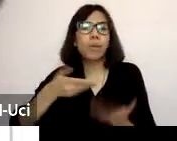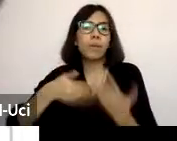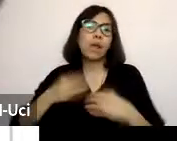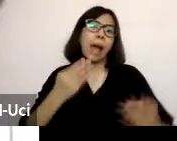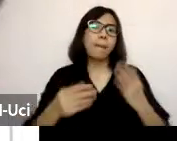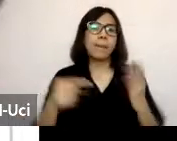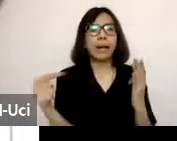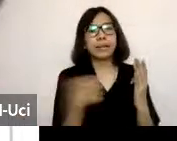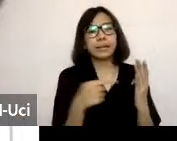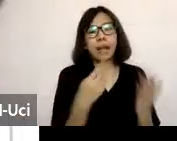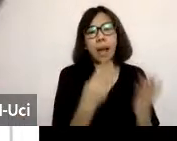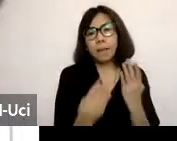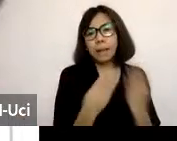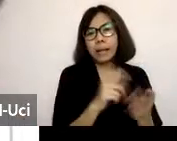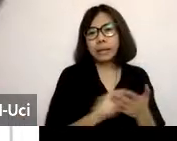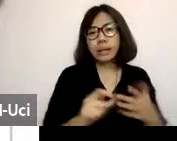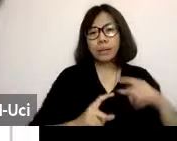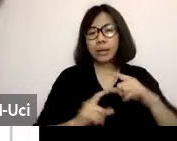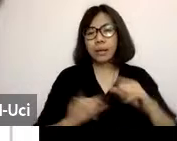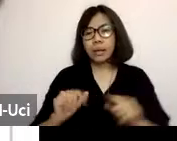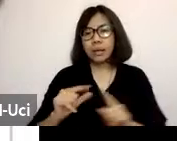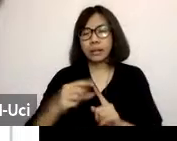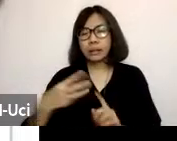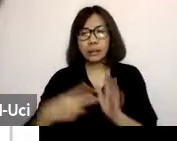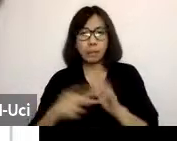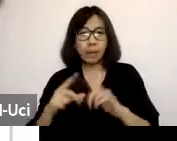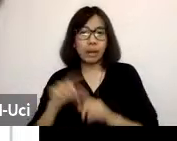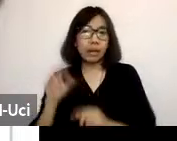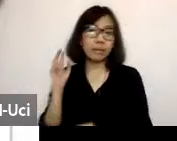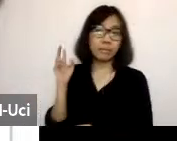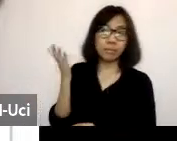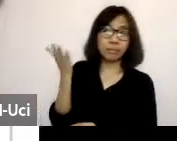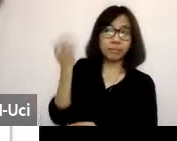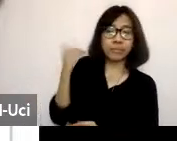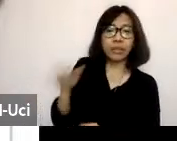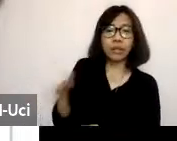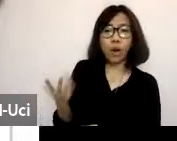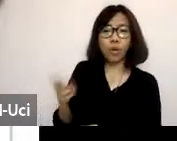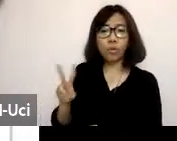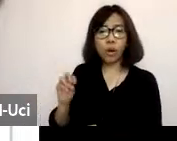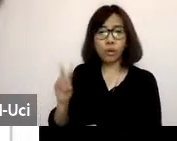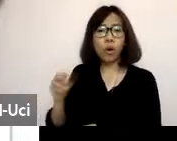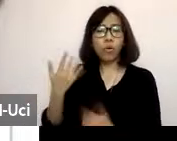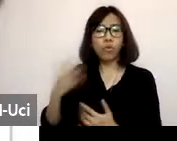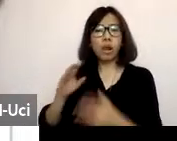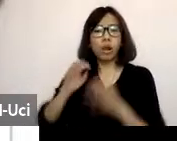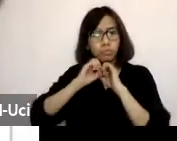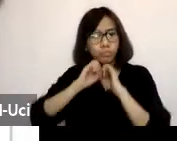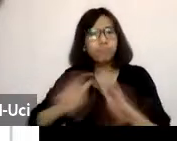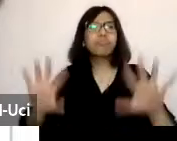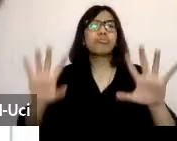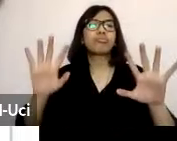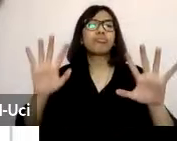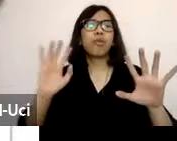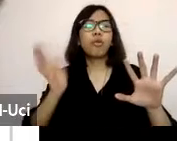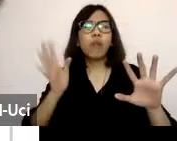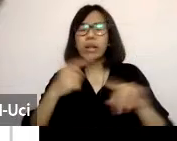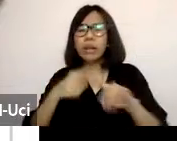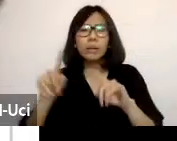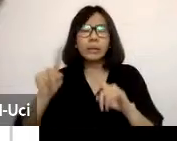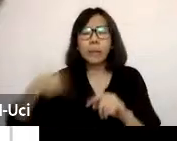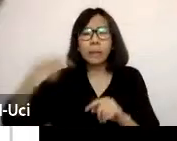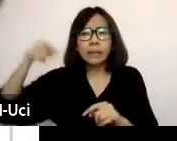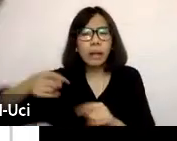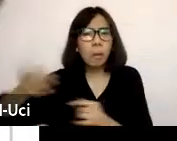tidak salah baru secara konsep saja gitu tiap luncuran nya tapi belum apa operasionalnya kita belum mendengar lagi